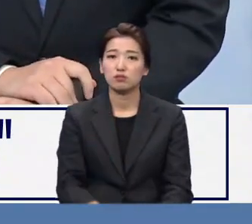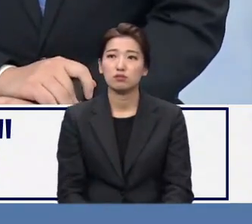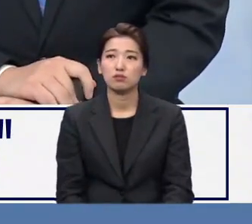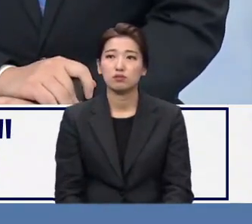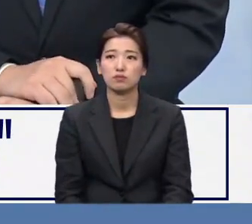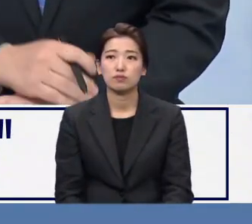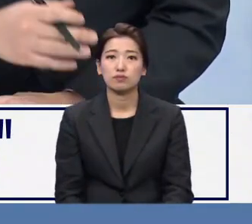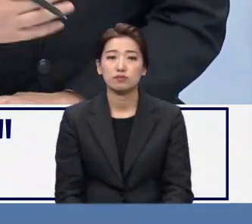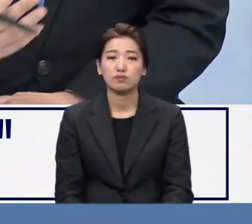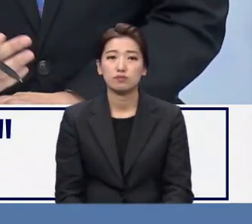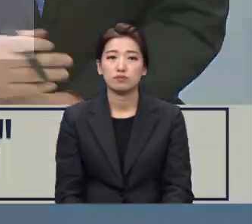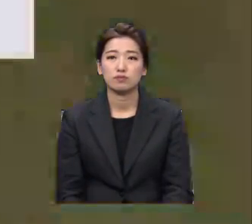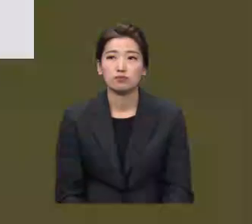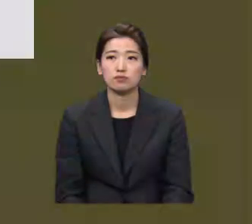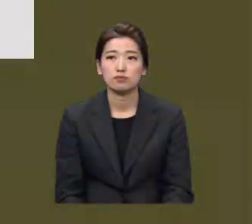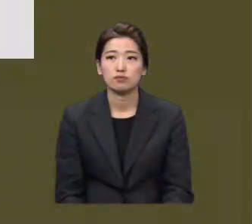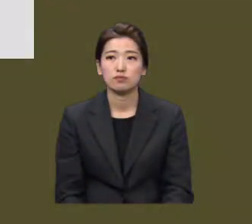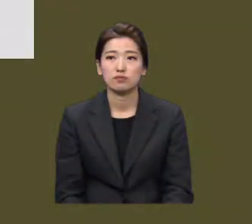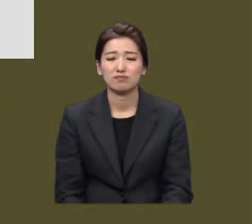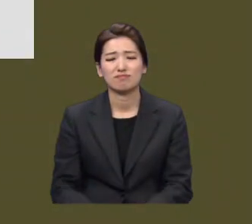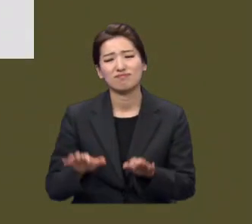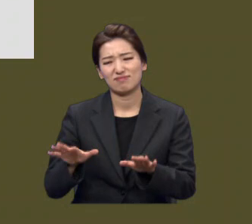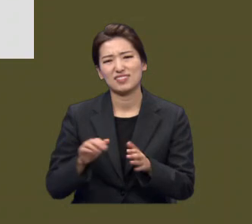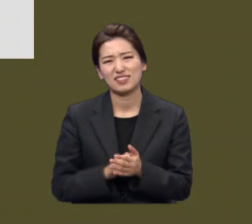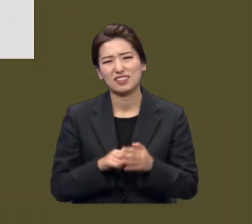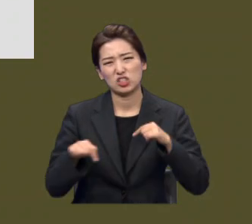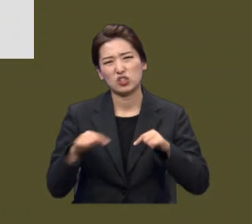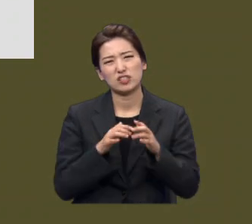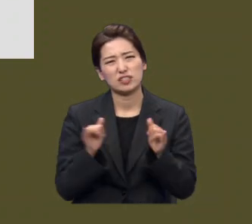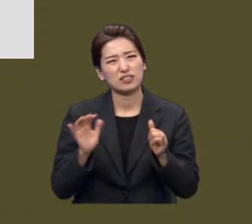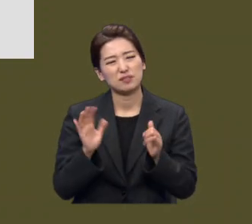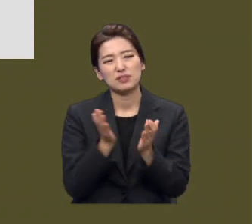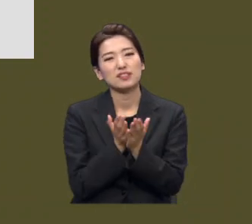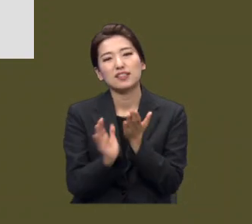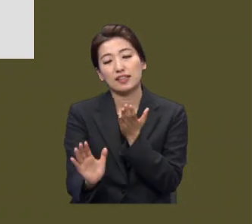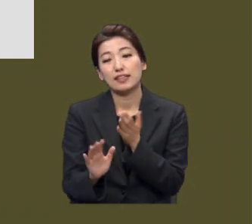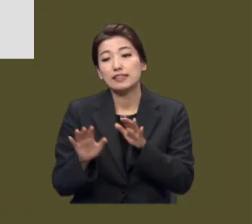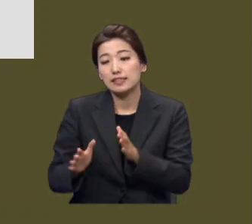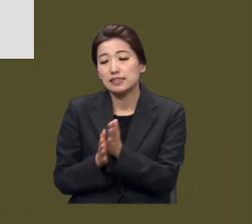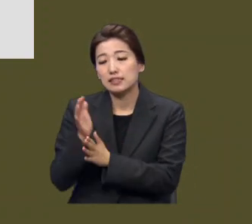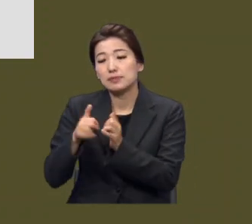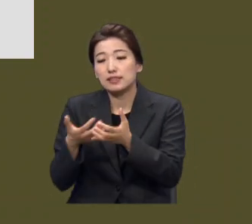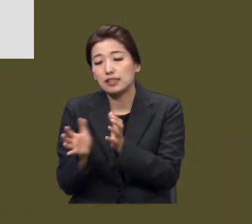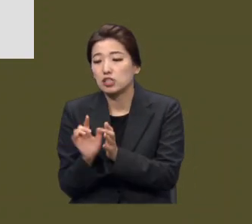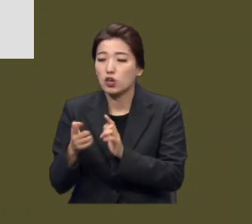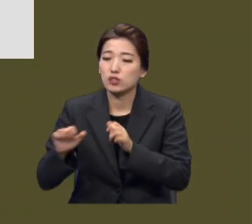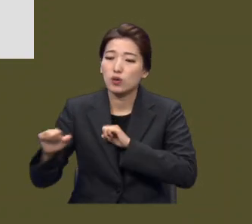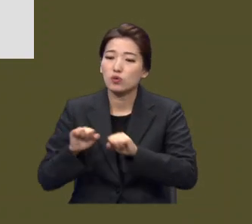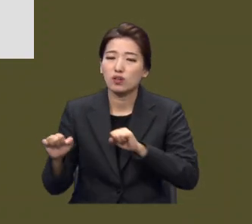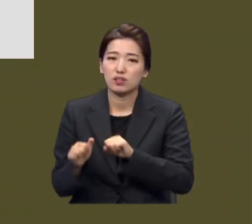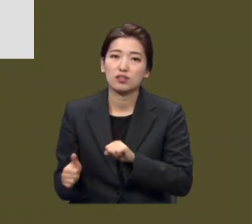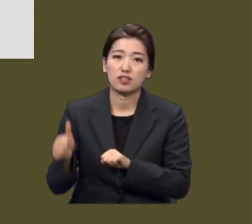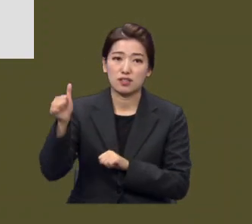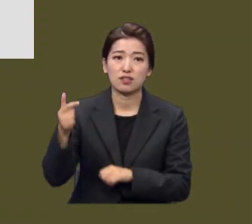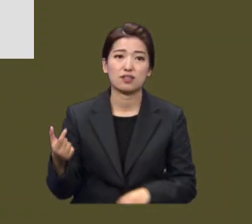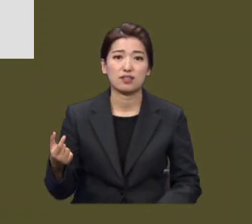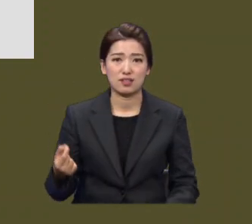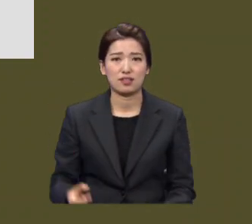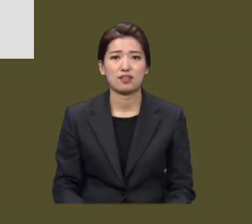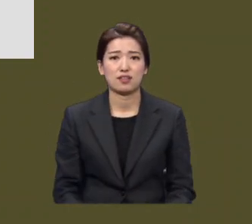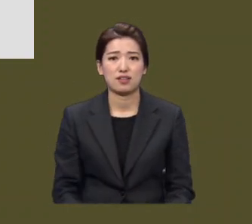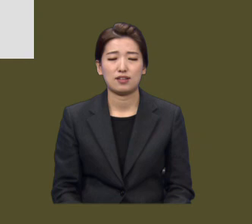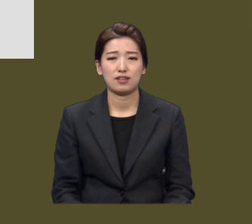운동이라 그런 활동 하시는게 더욱 적합한게 아닌가 지금 윤성열 정부가 인사를 보게 되면 굉장히 올드